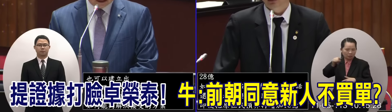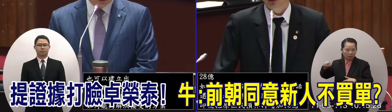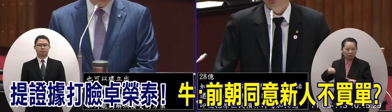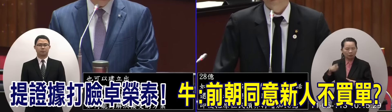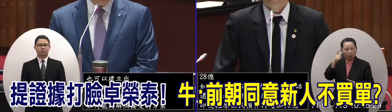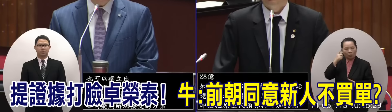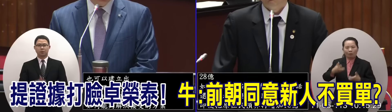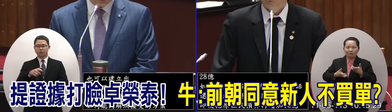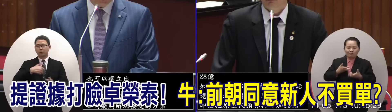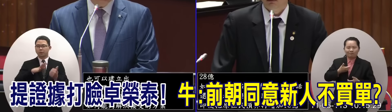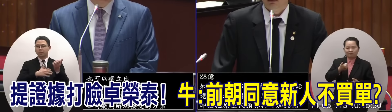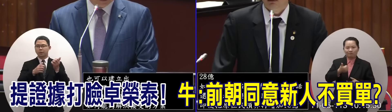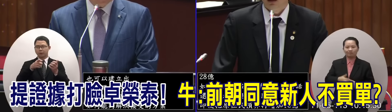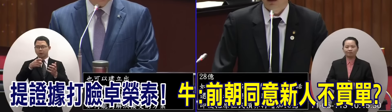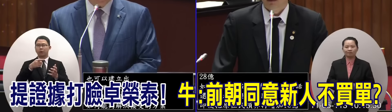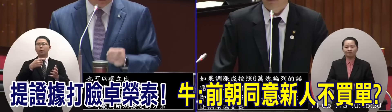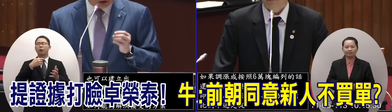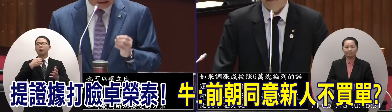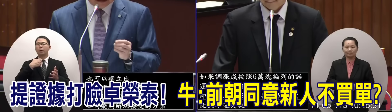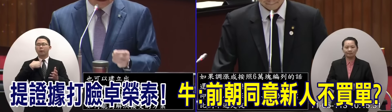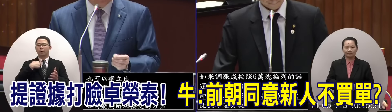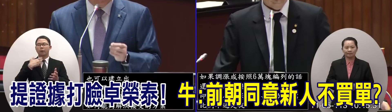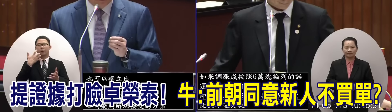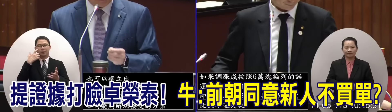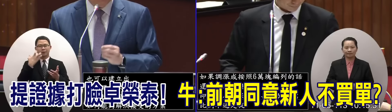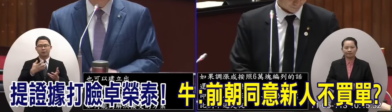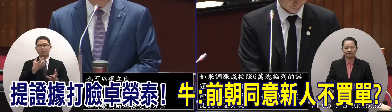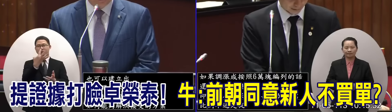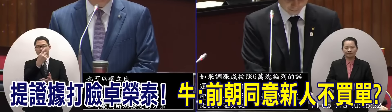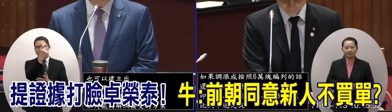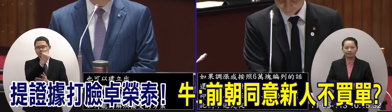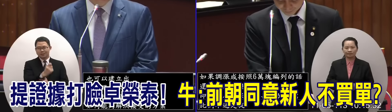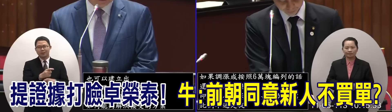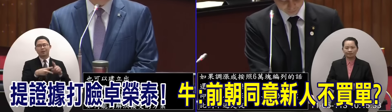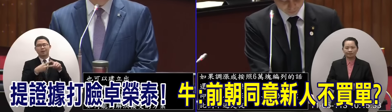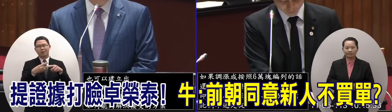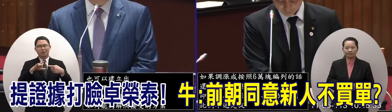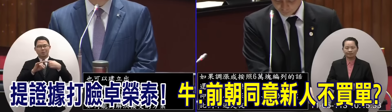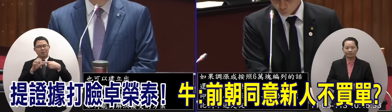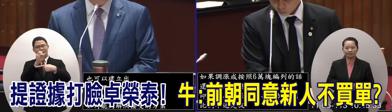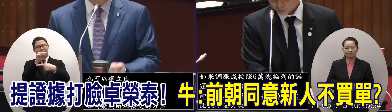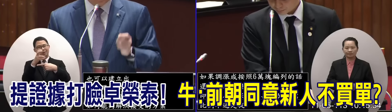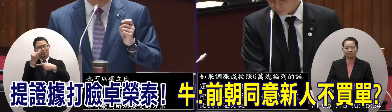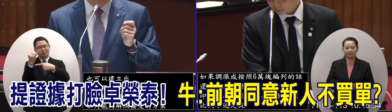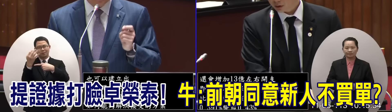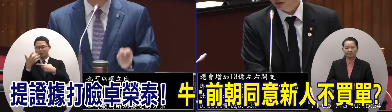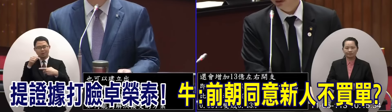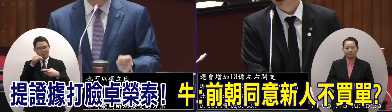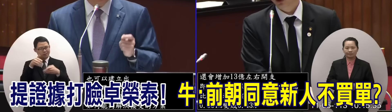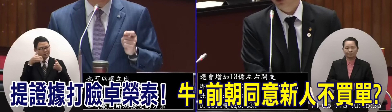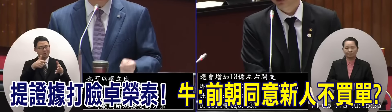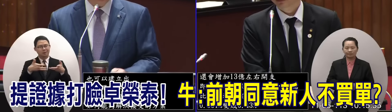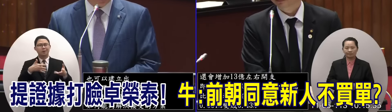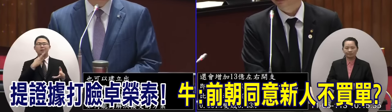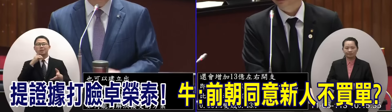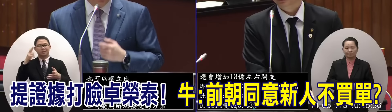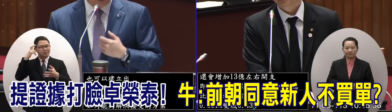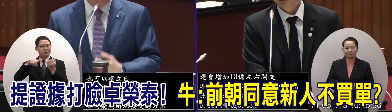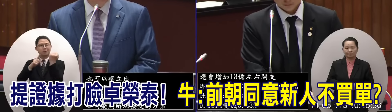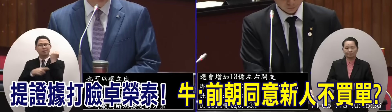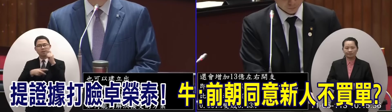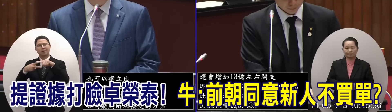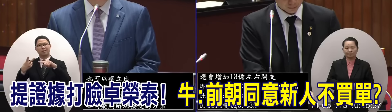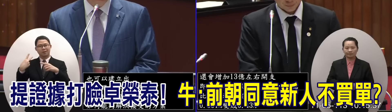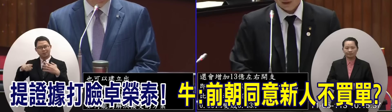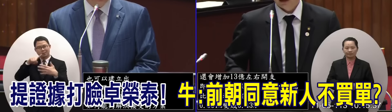温暖 的。真的，我也说明，我不是在意几亿0.多%，不是这个问题，是这几个宪法跟法律的条文，我